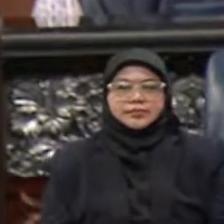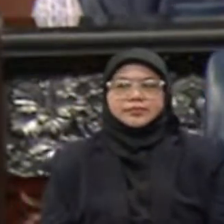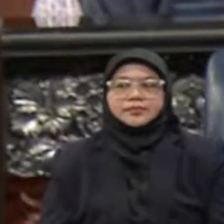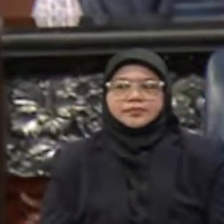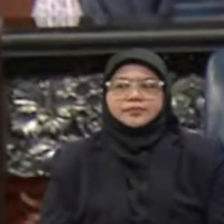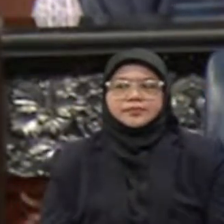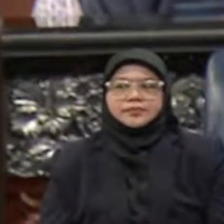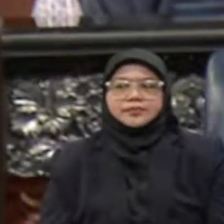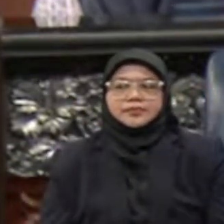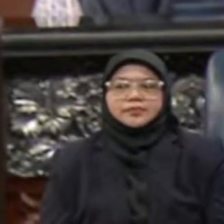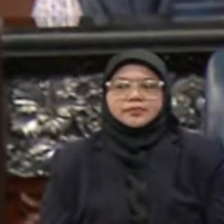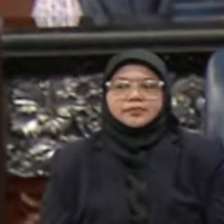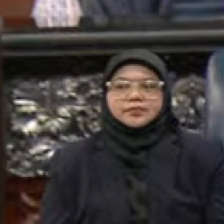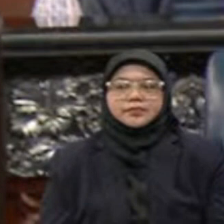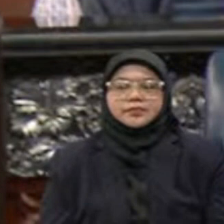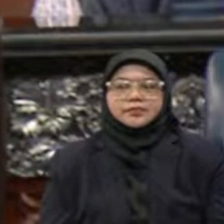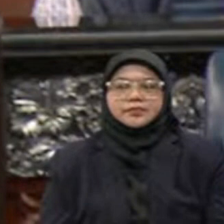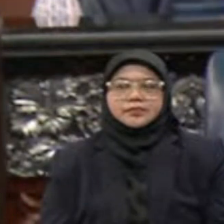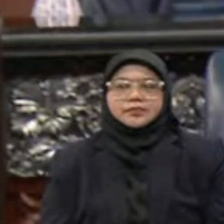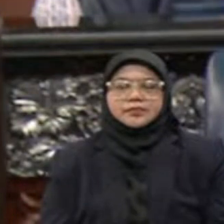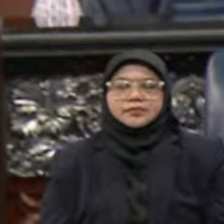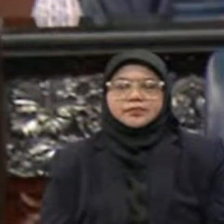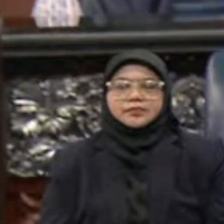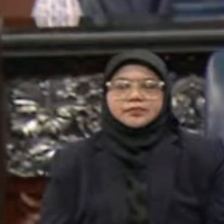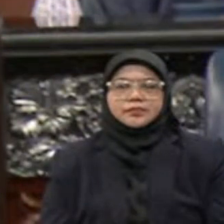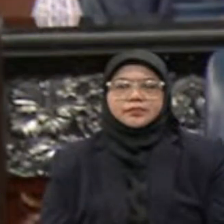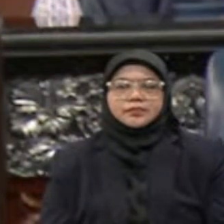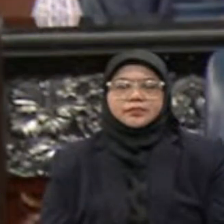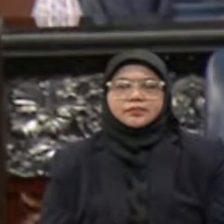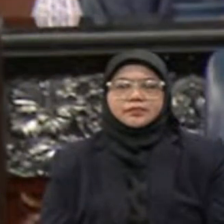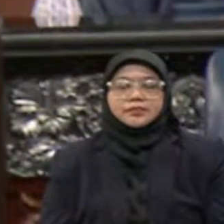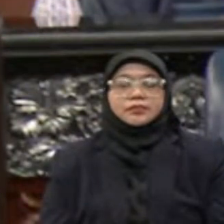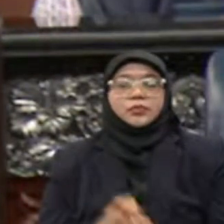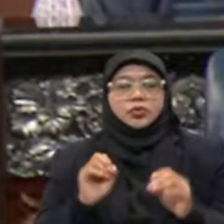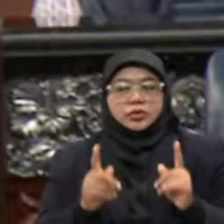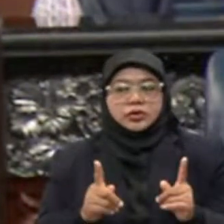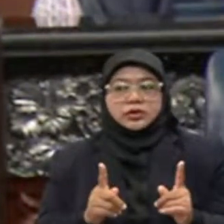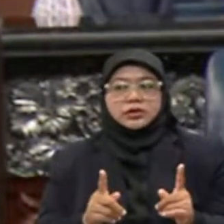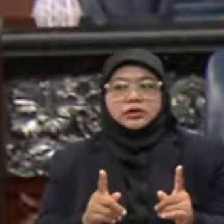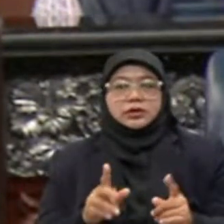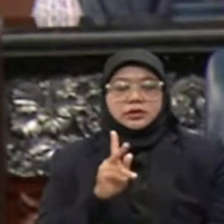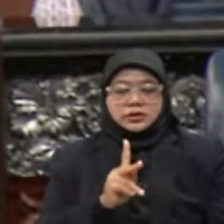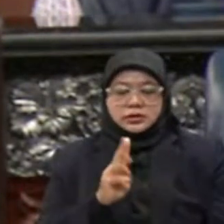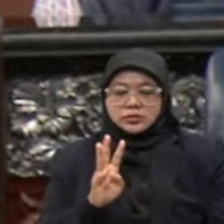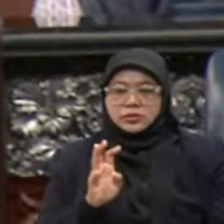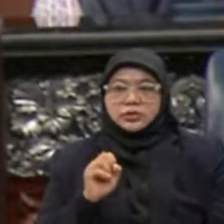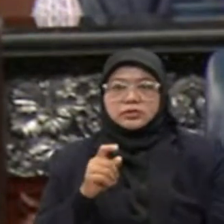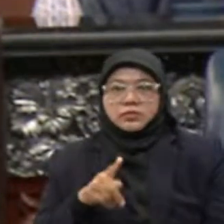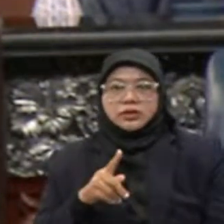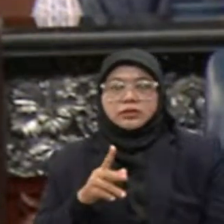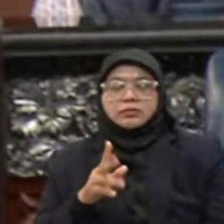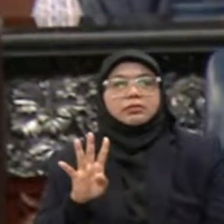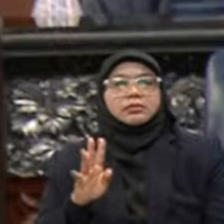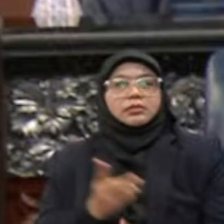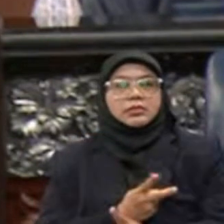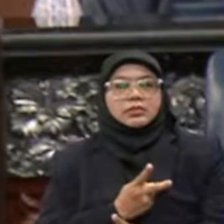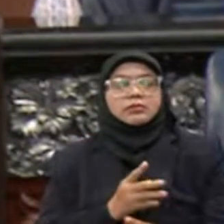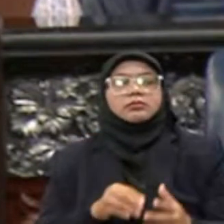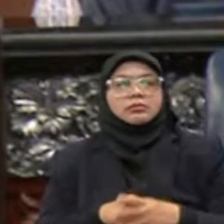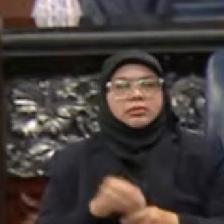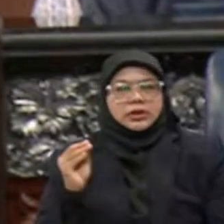atau panjang oke itu telah memberi kebenaran 4 kali